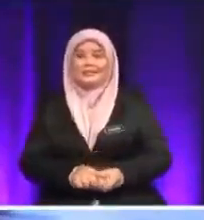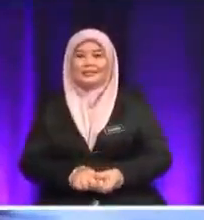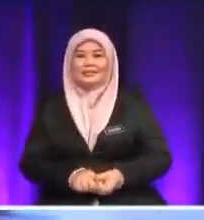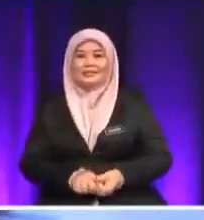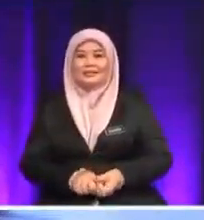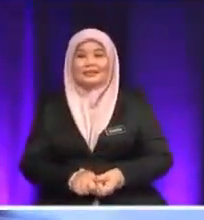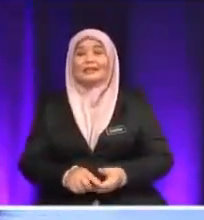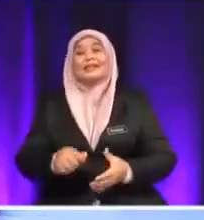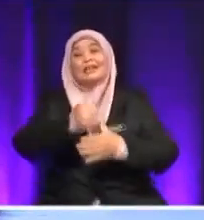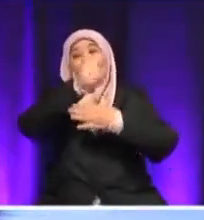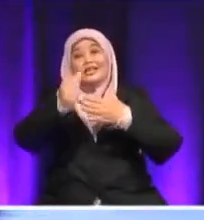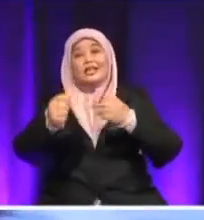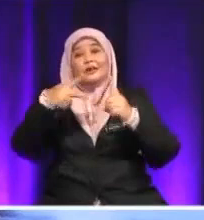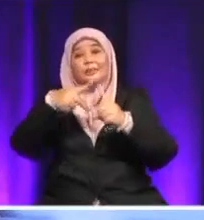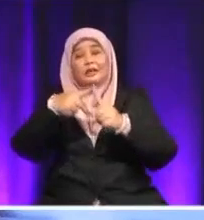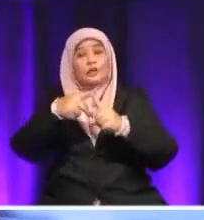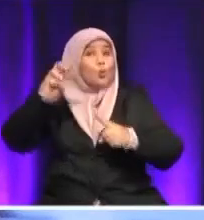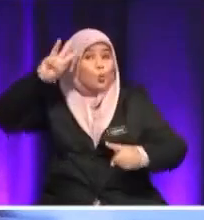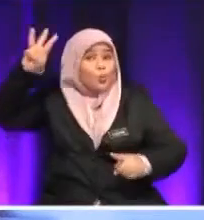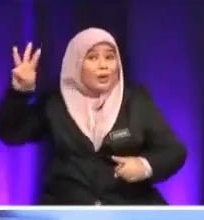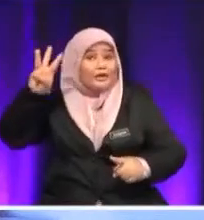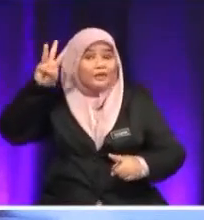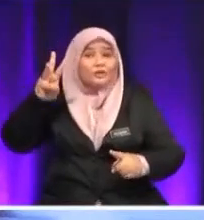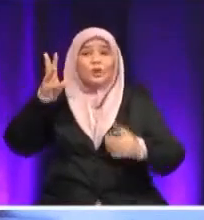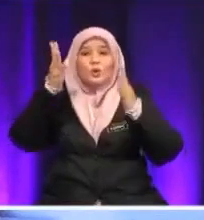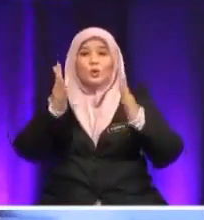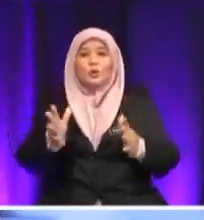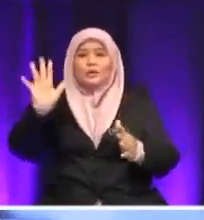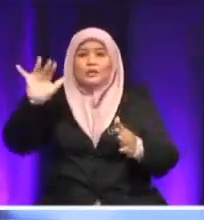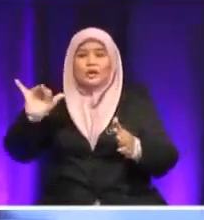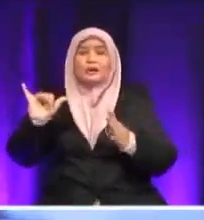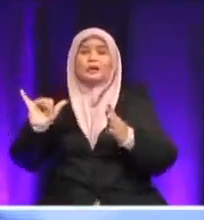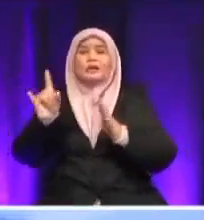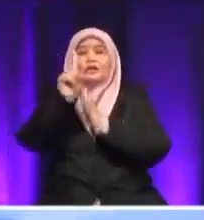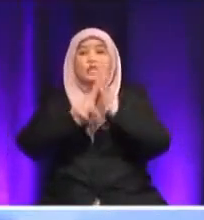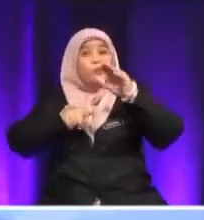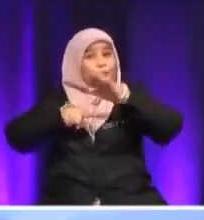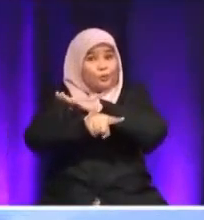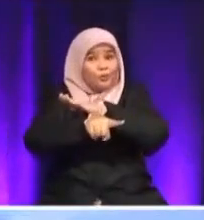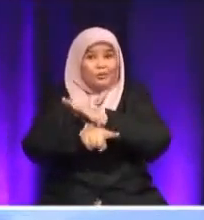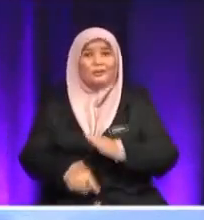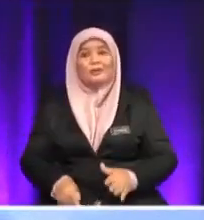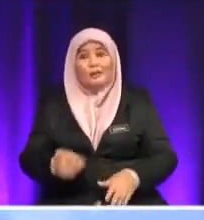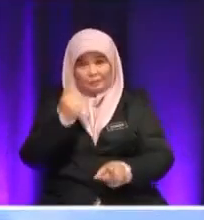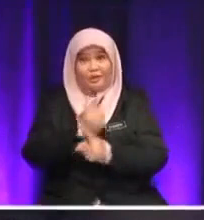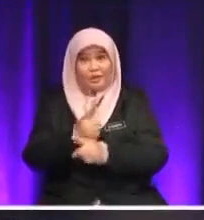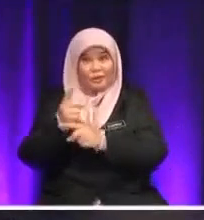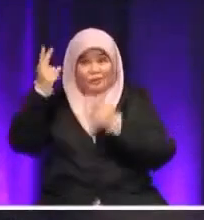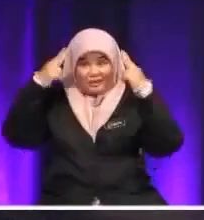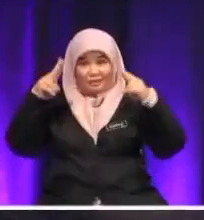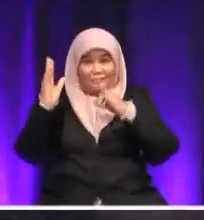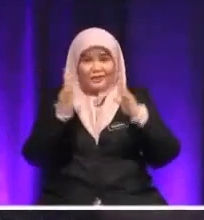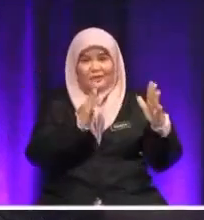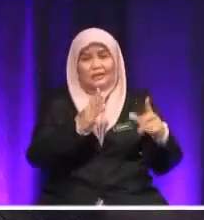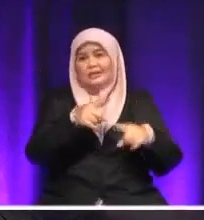Okey. Okey, dan yang terakhir kepada waris orang yang dibunuh. Betul ke Ustaz? Saya punya susunan ini? Okey. Pun betul juga.